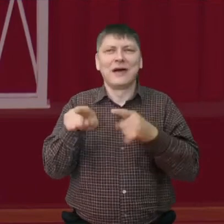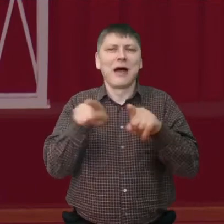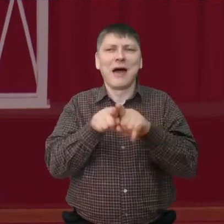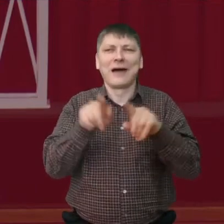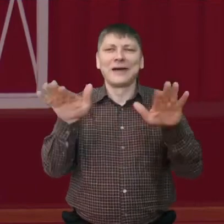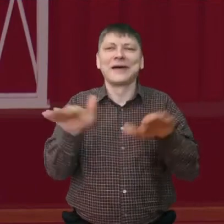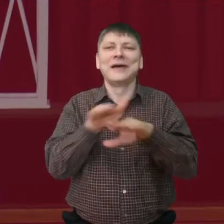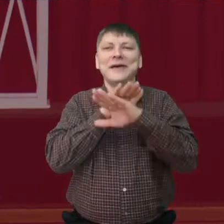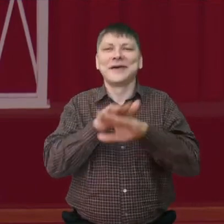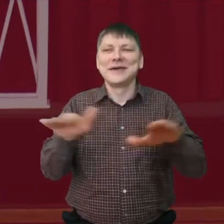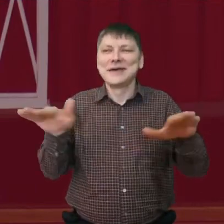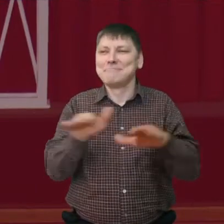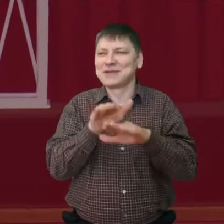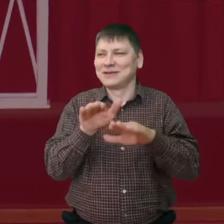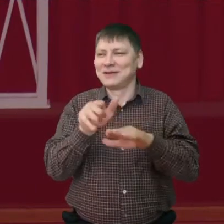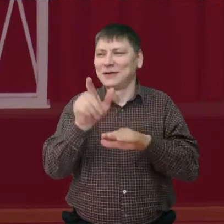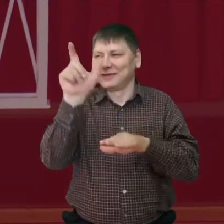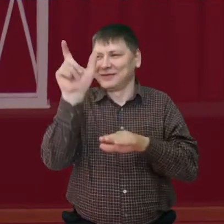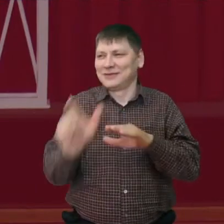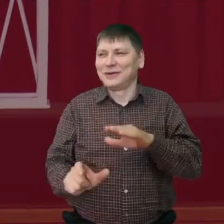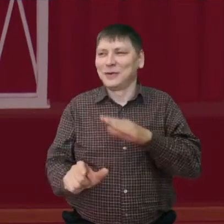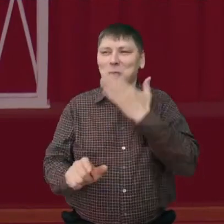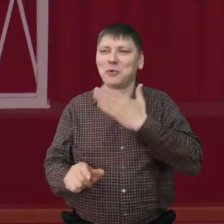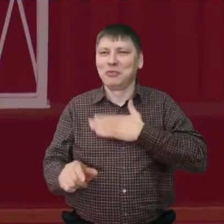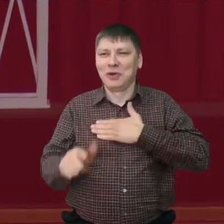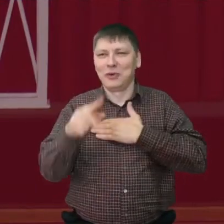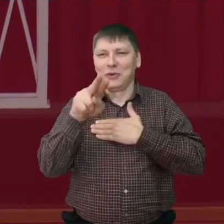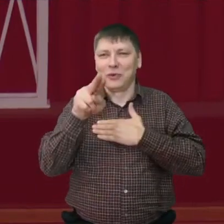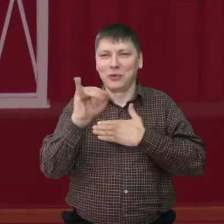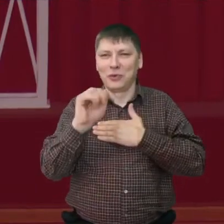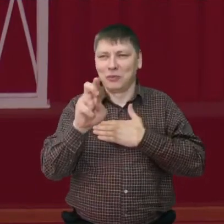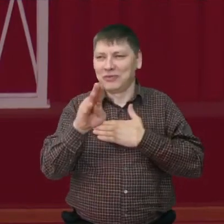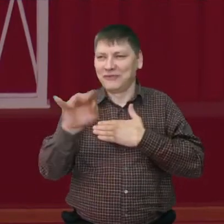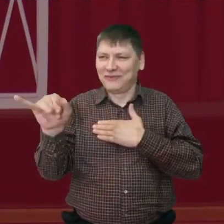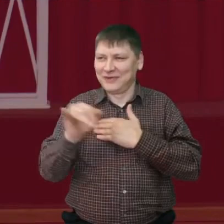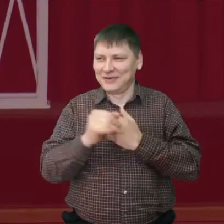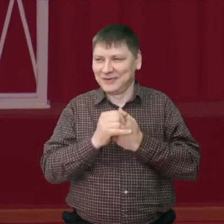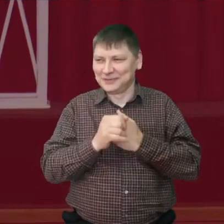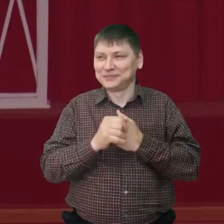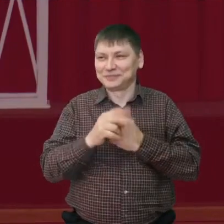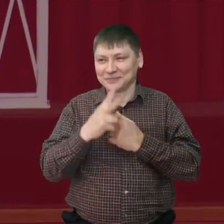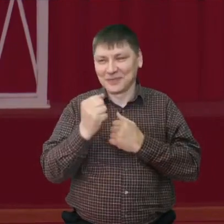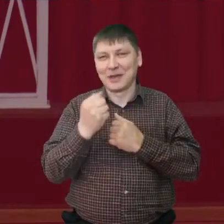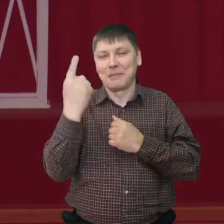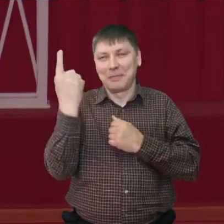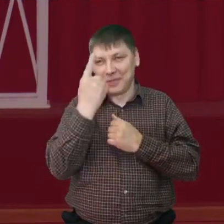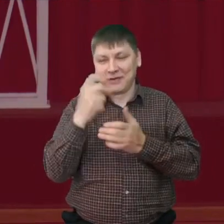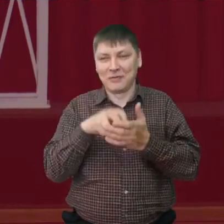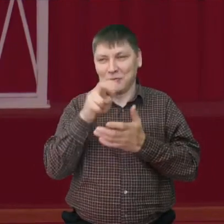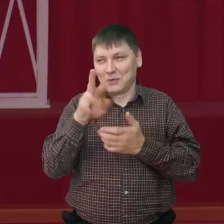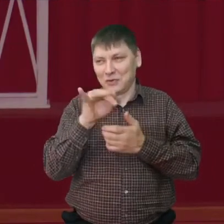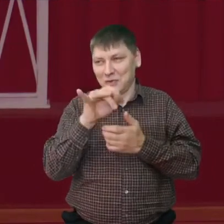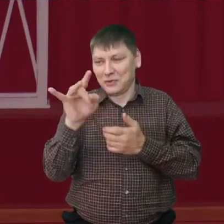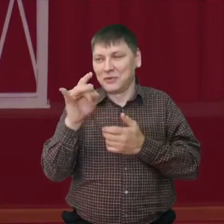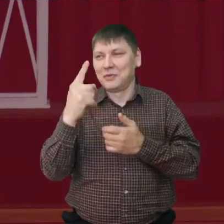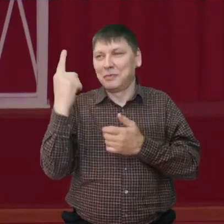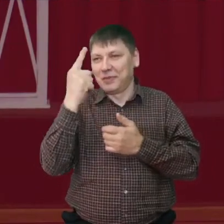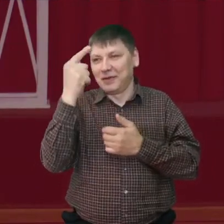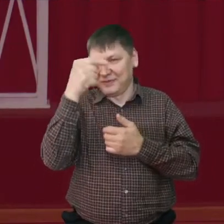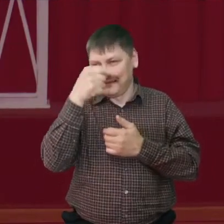любви. Мы его прочтем вместе с вами. Это первое послание Коринфянам, 13 глава, с 1 по 8